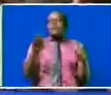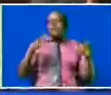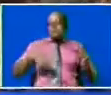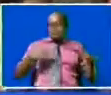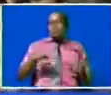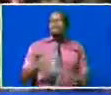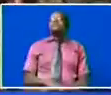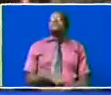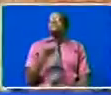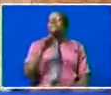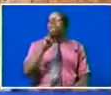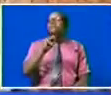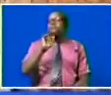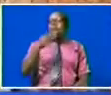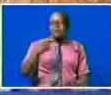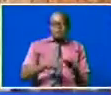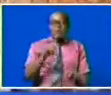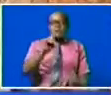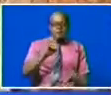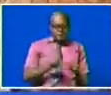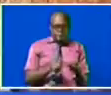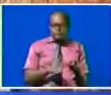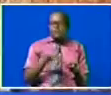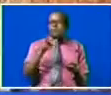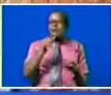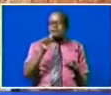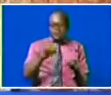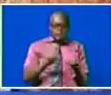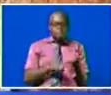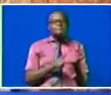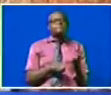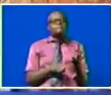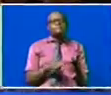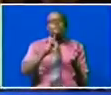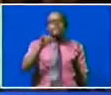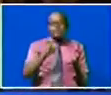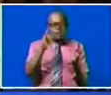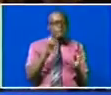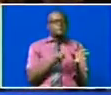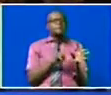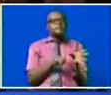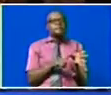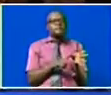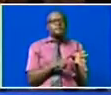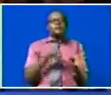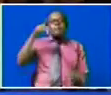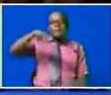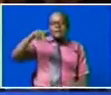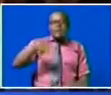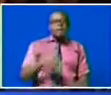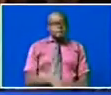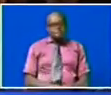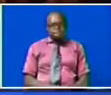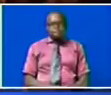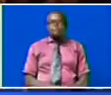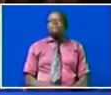Michael Otieno Ocheng, David Ocheng Opio, Isaiah Ooko Oswera, Joseph Otieno Abongo, Pascal Omondi